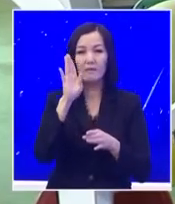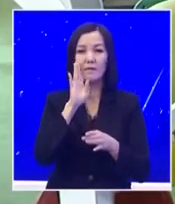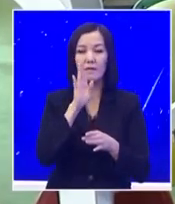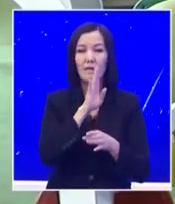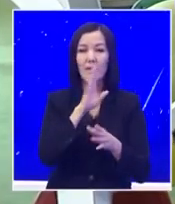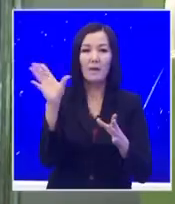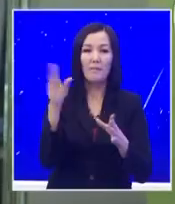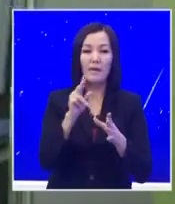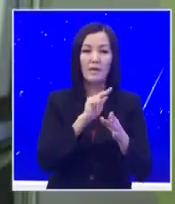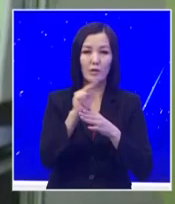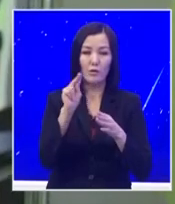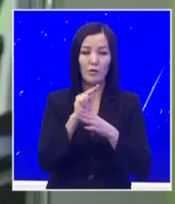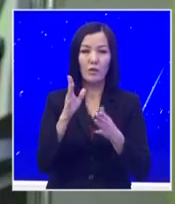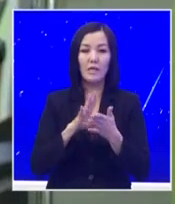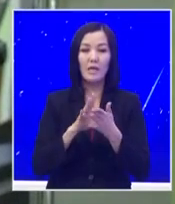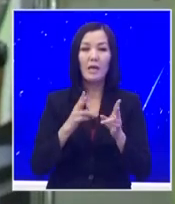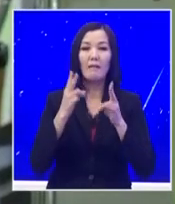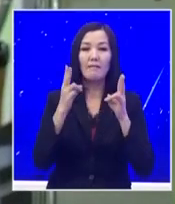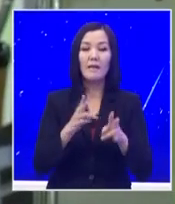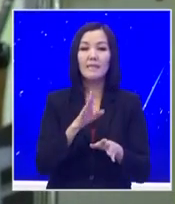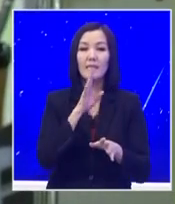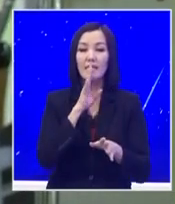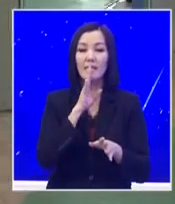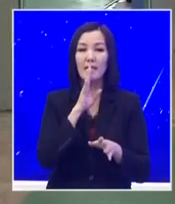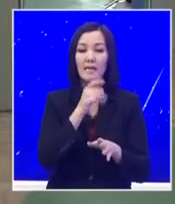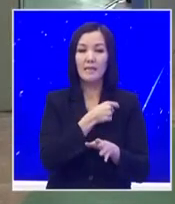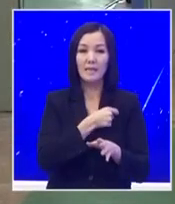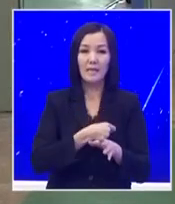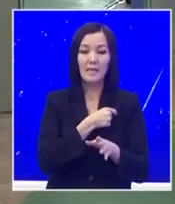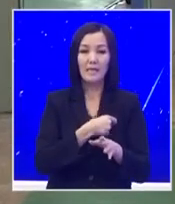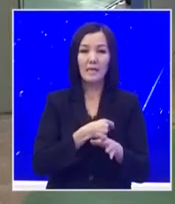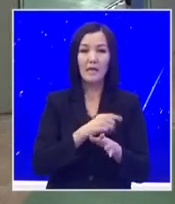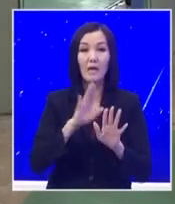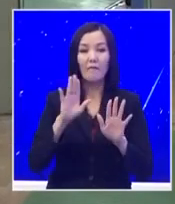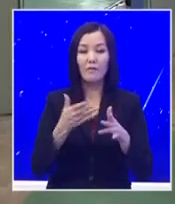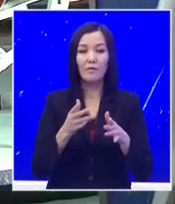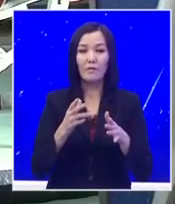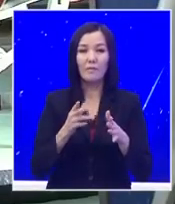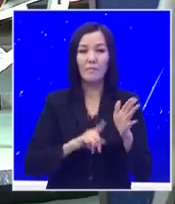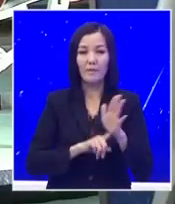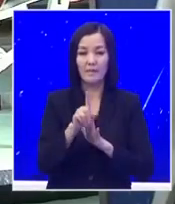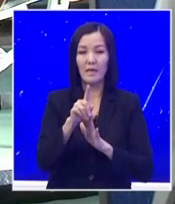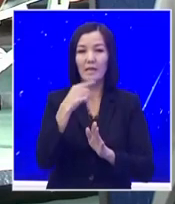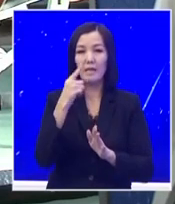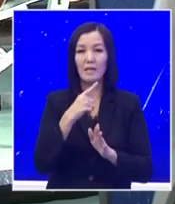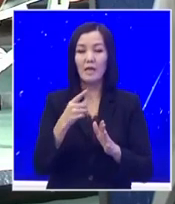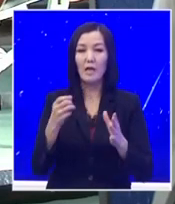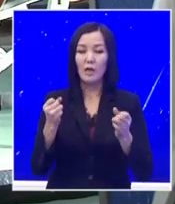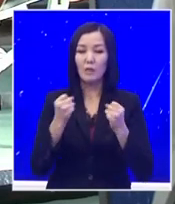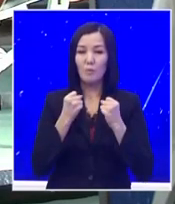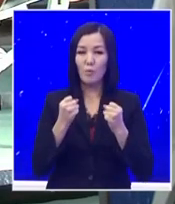Барлығына бірдей нұсқаулық етеді. Нәзік жандылар бет бұра бермейтін мамандыққа аяқ асты келгенін айтады. К спорту